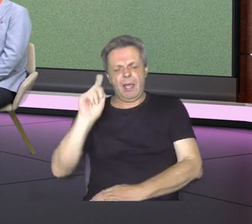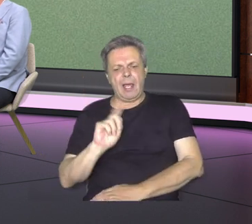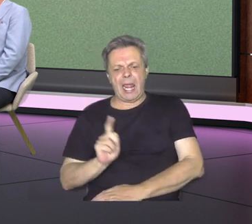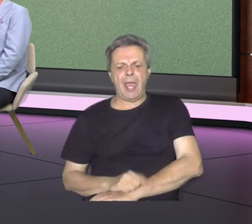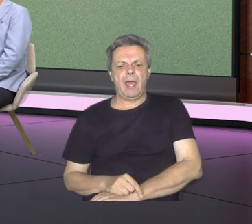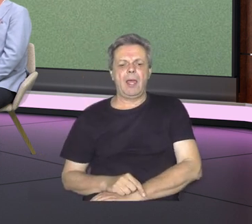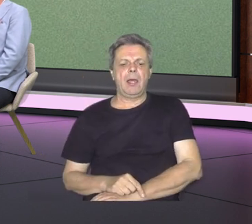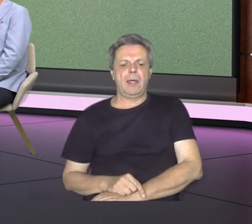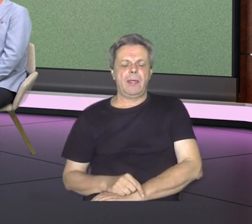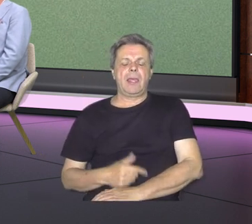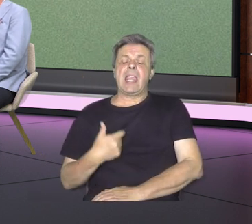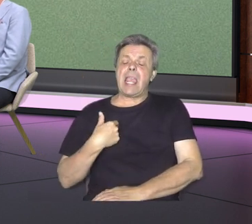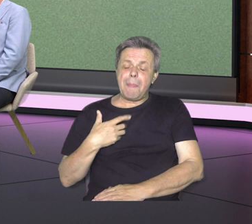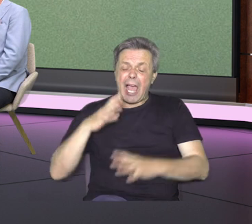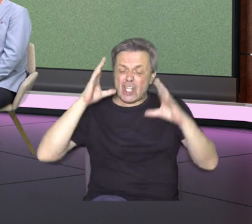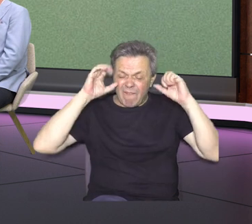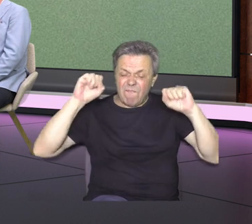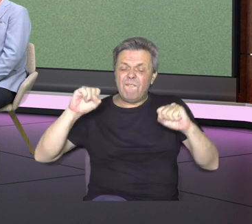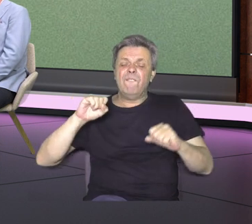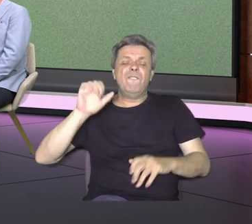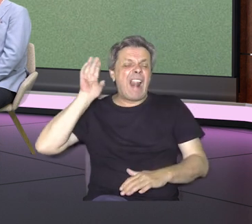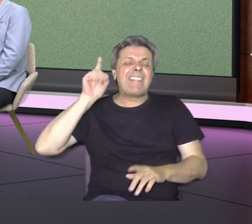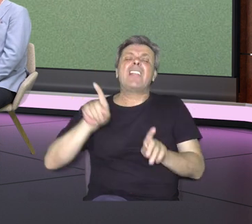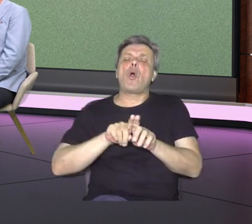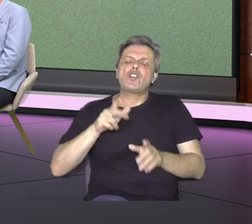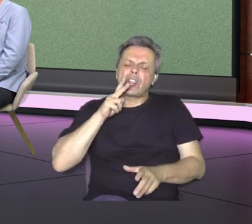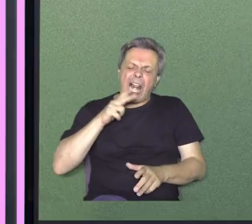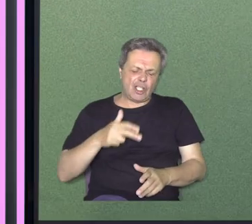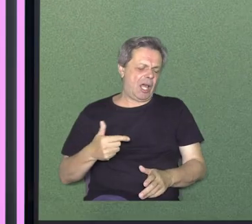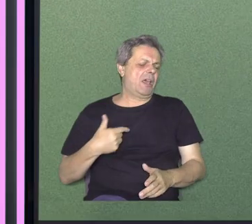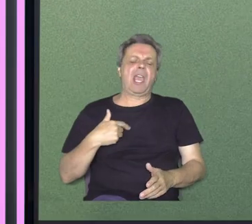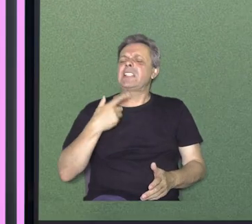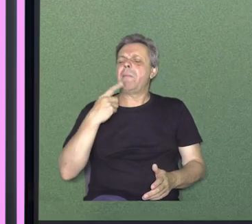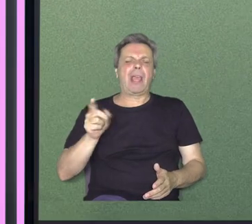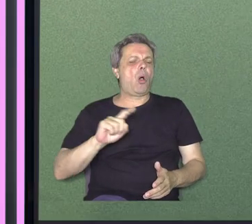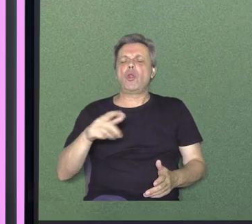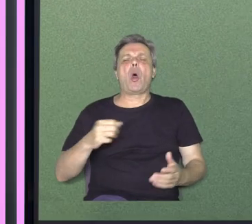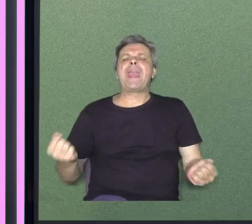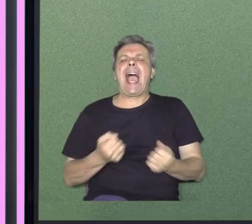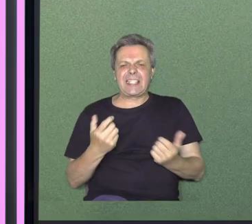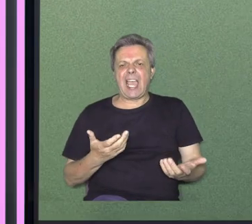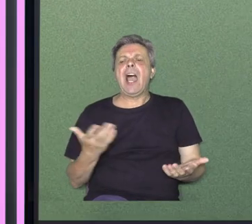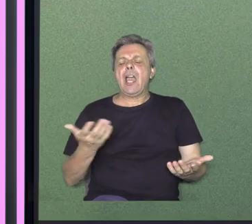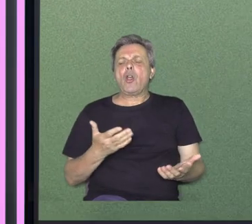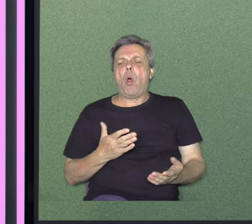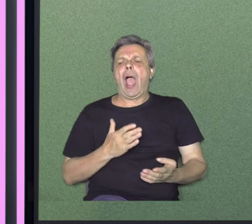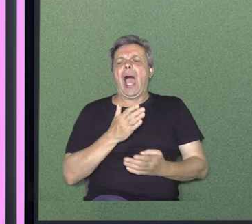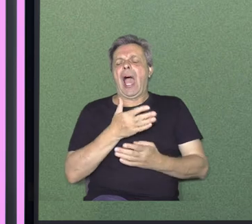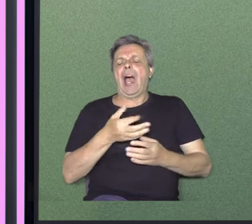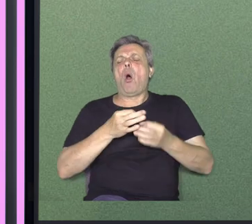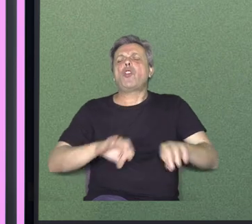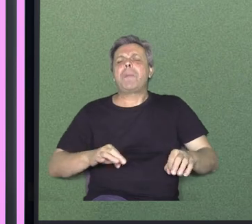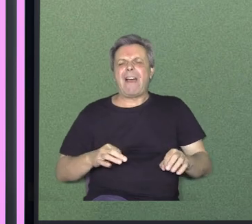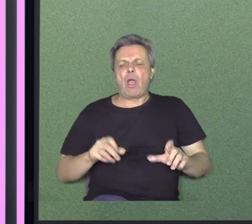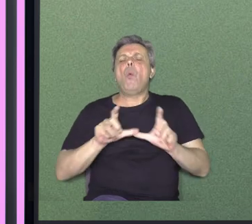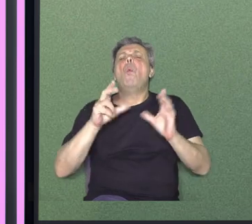nije... I naša vlada je tražila od mene, ali ja sam rekao, to nije akcija koja vode Ujedinjene nacije